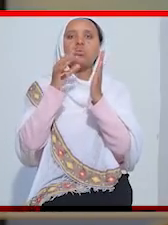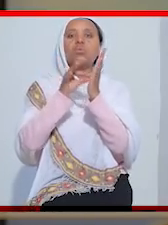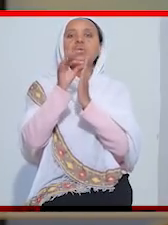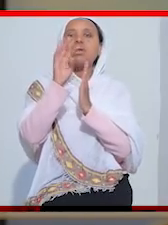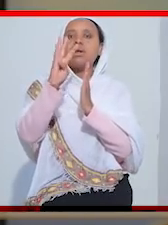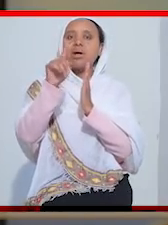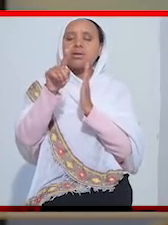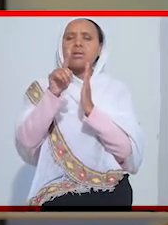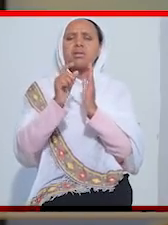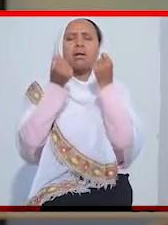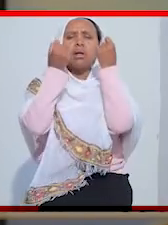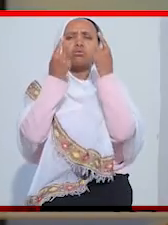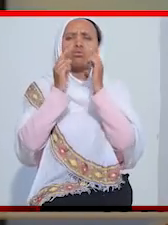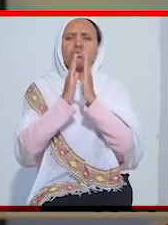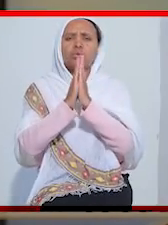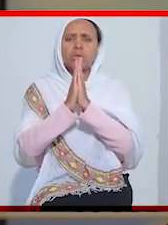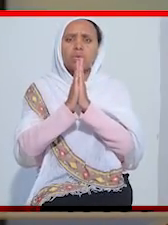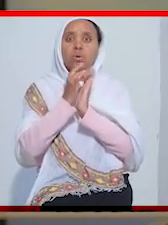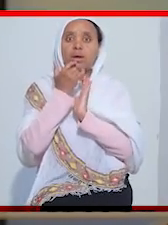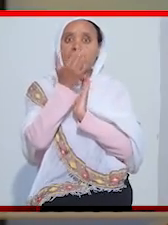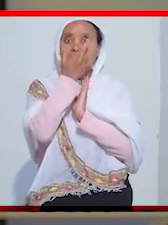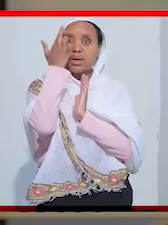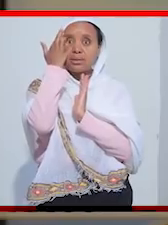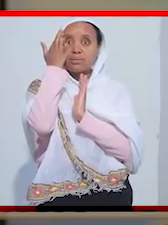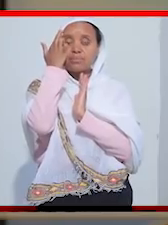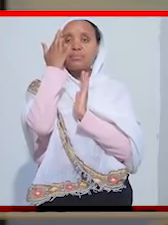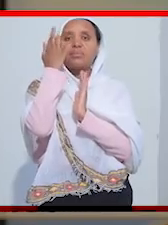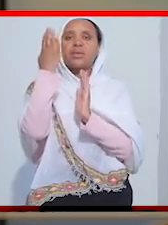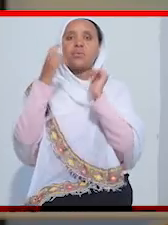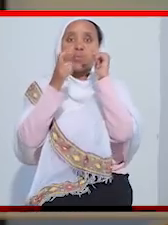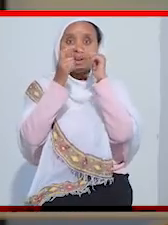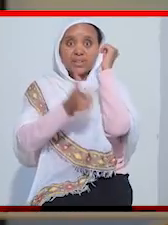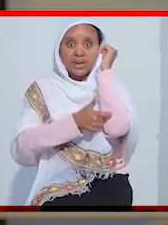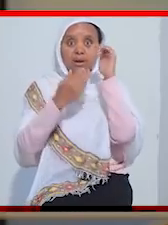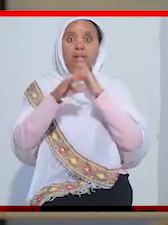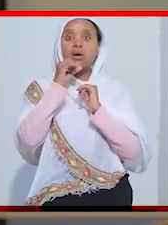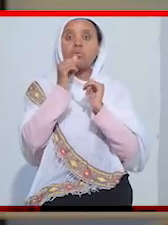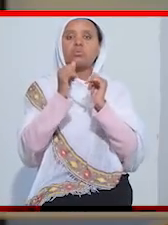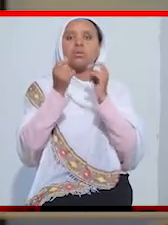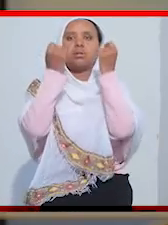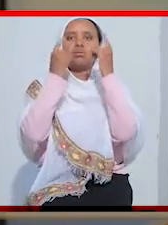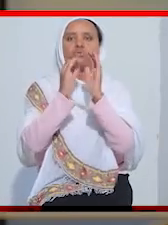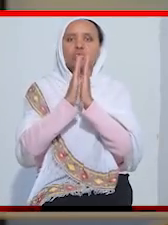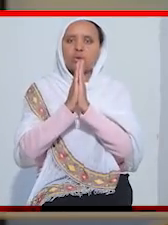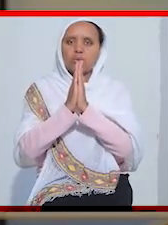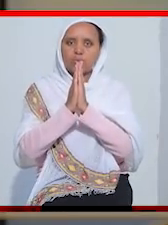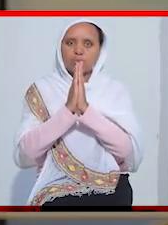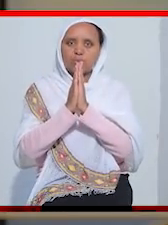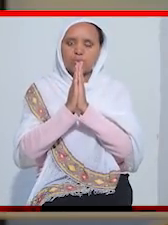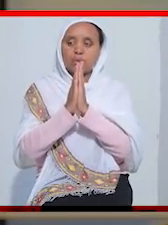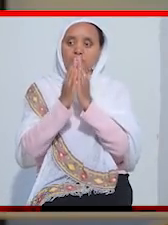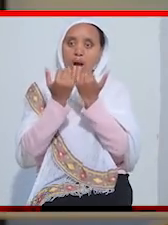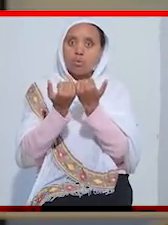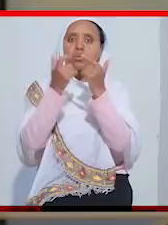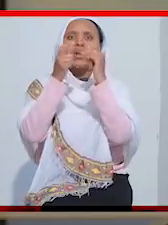ላይ ተግታችሁ ጸልዩ ያለው ከመይትባ ውስተ መንሶት ነው ያለው። ወደ ፈተና እንዳትገቡ ተግታችሁ